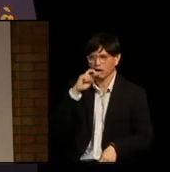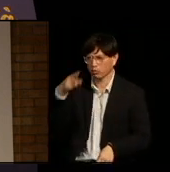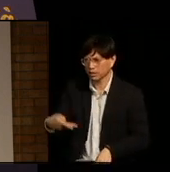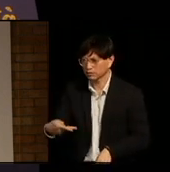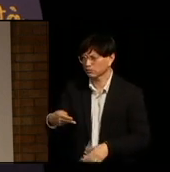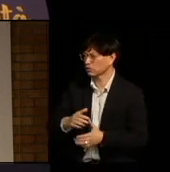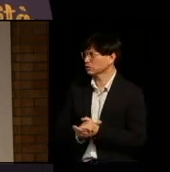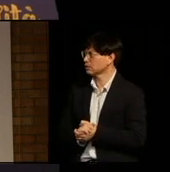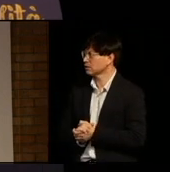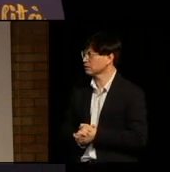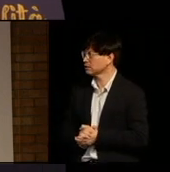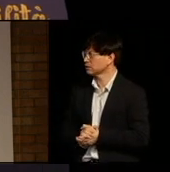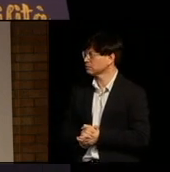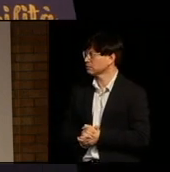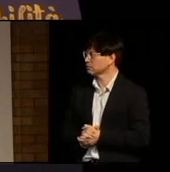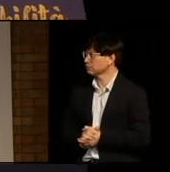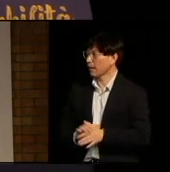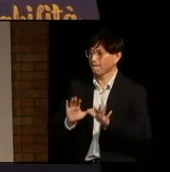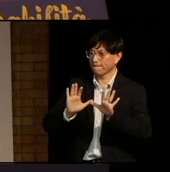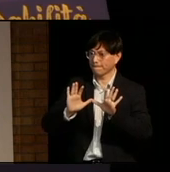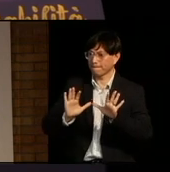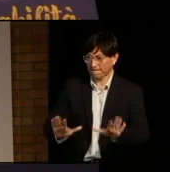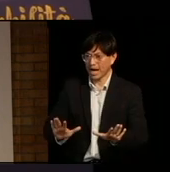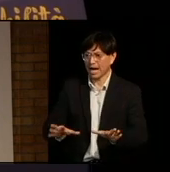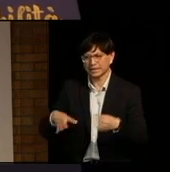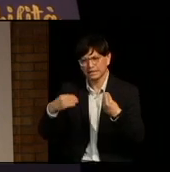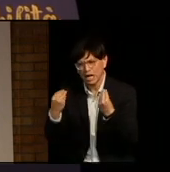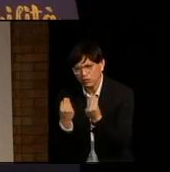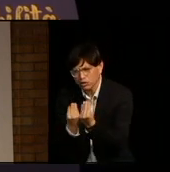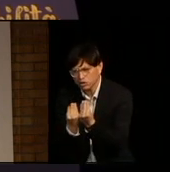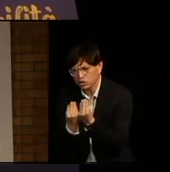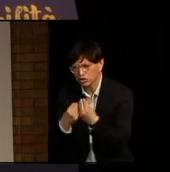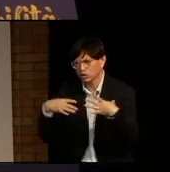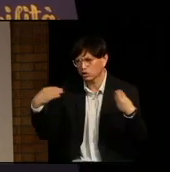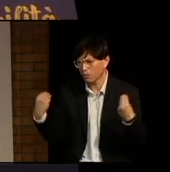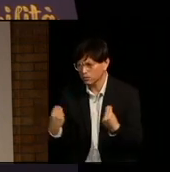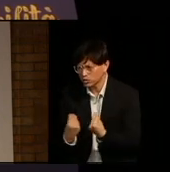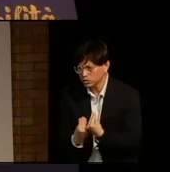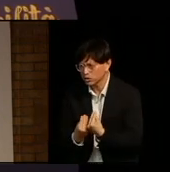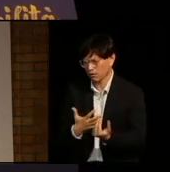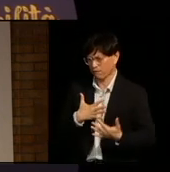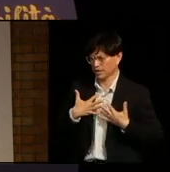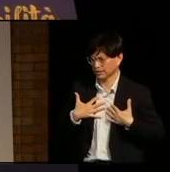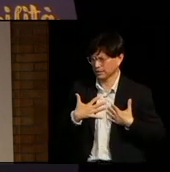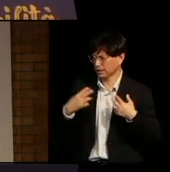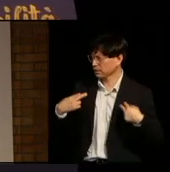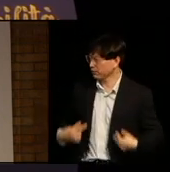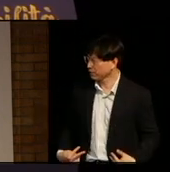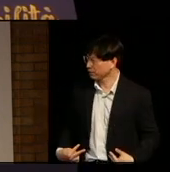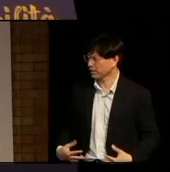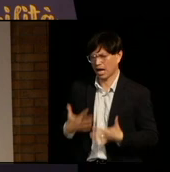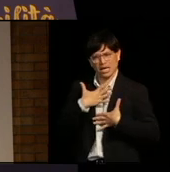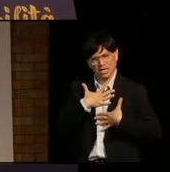trovarla Quella risposta ma è stargli accanto vederli guardarli farli sentire visti forse anche